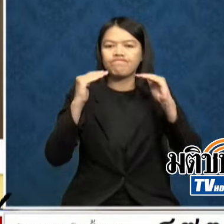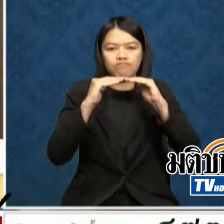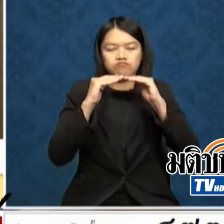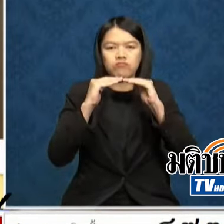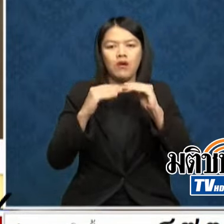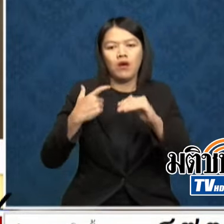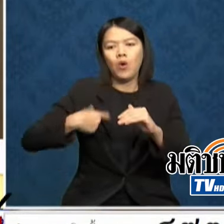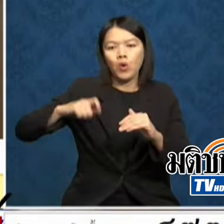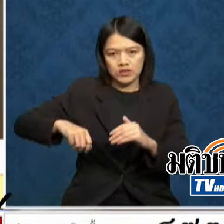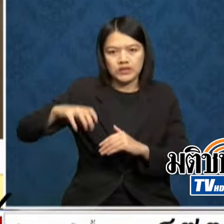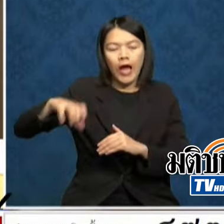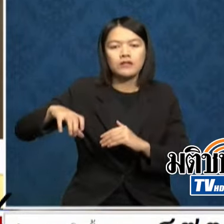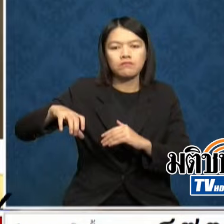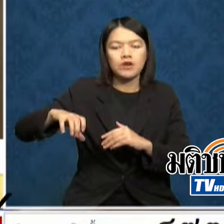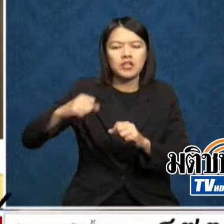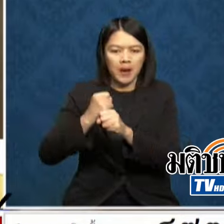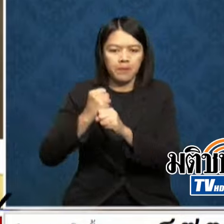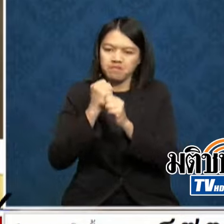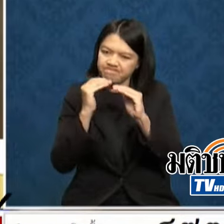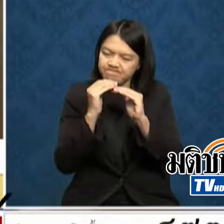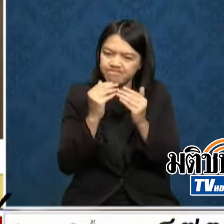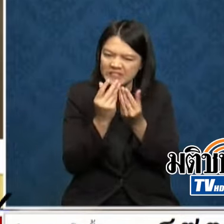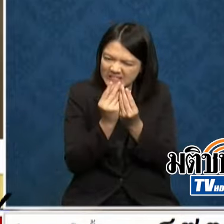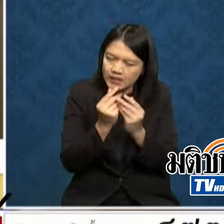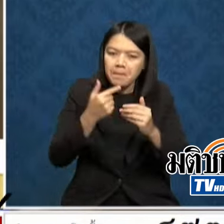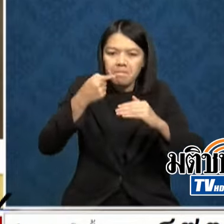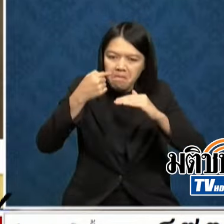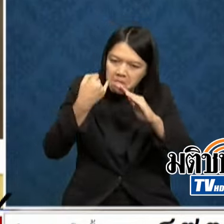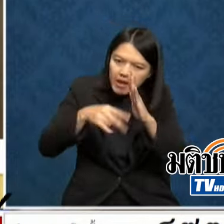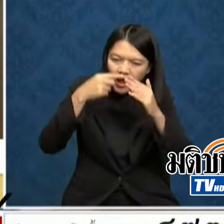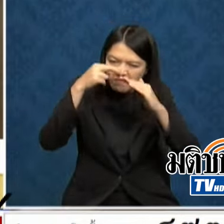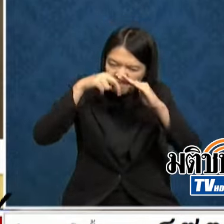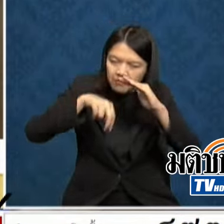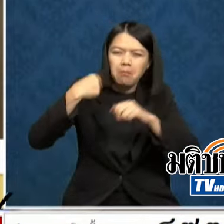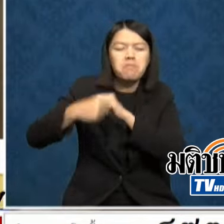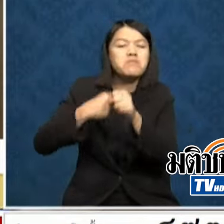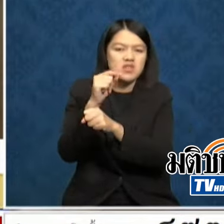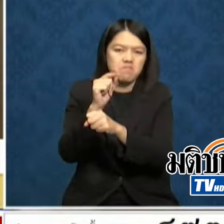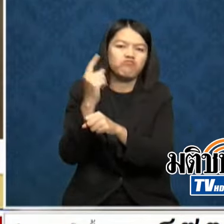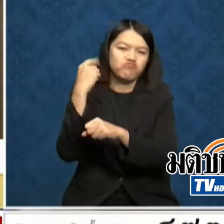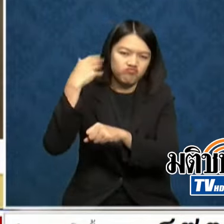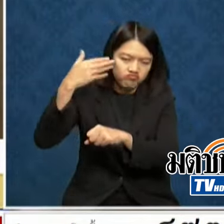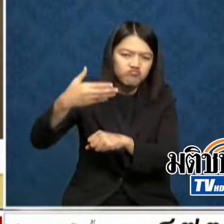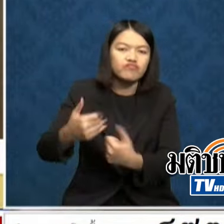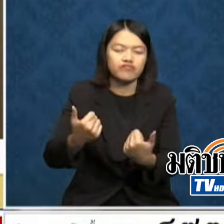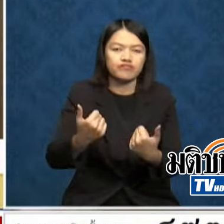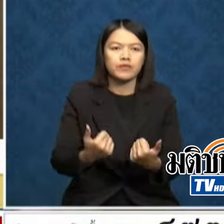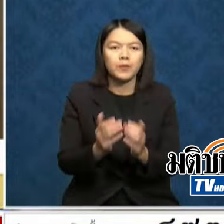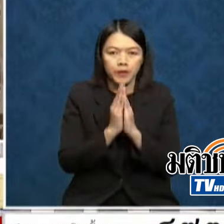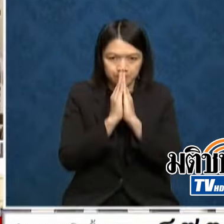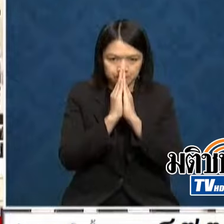กลไกของศาลของเราเนี่ยสามารถทำงานได้และคลี่ปมความขัดแย้งที่มีมาตลอด20ปีนี้ให้ได้ครับท่านประธานขอบพระคุณครับ